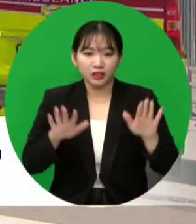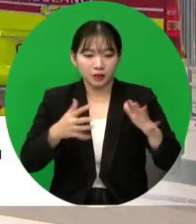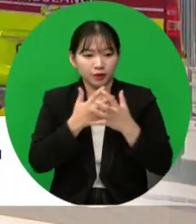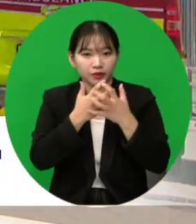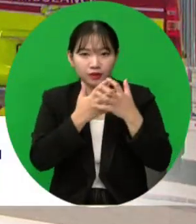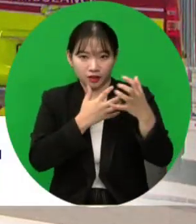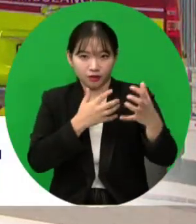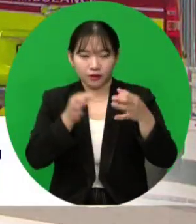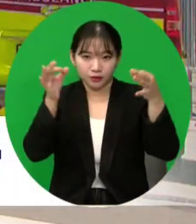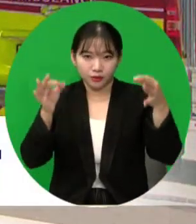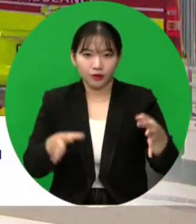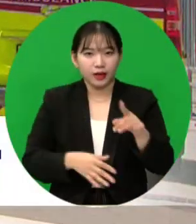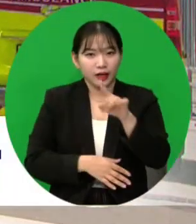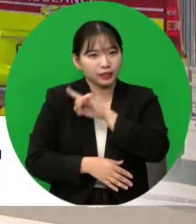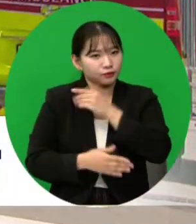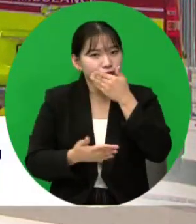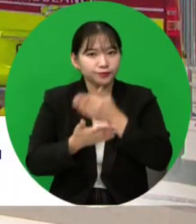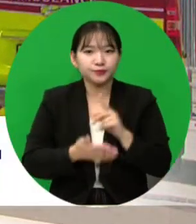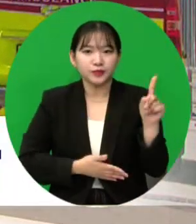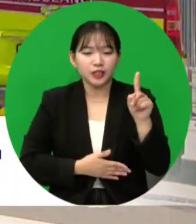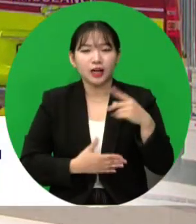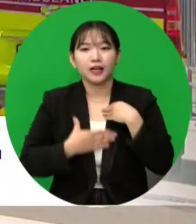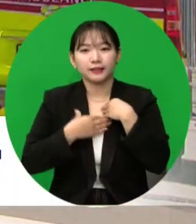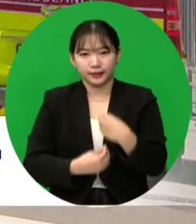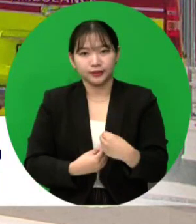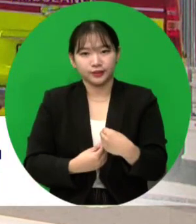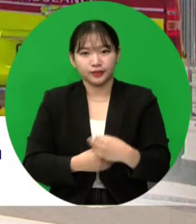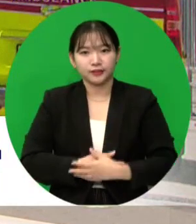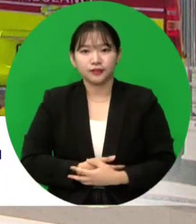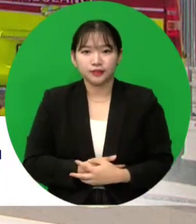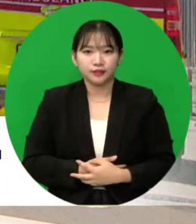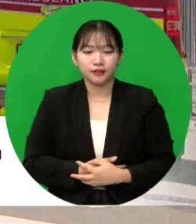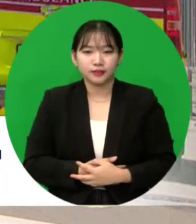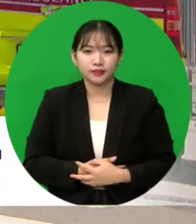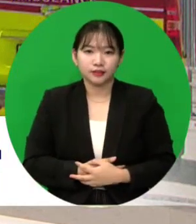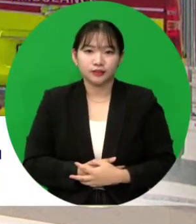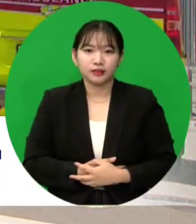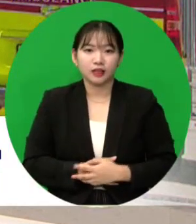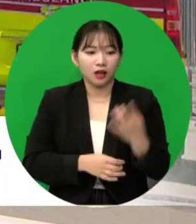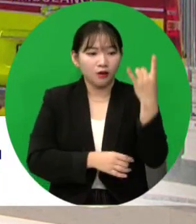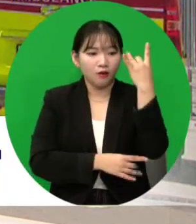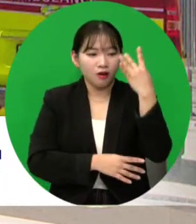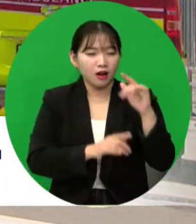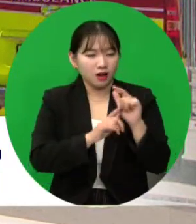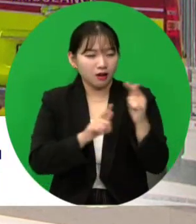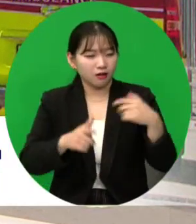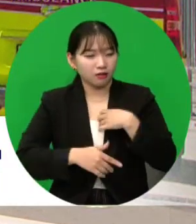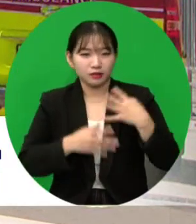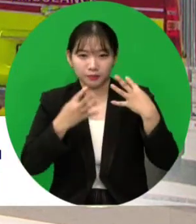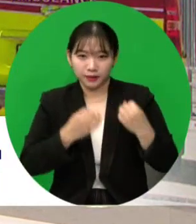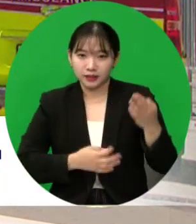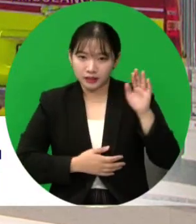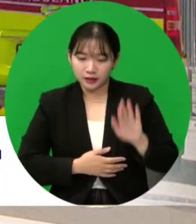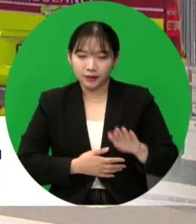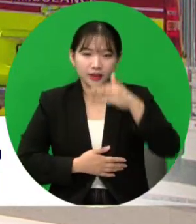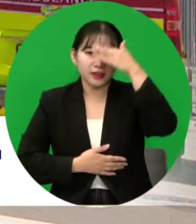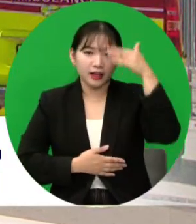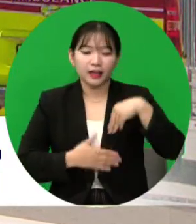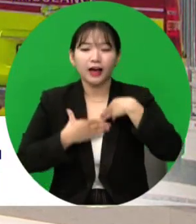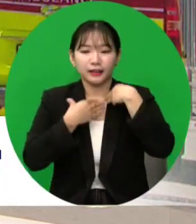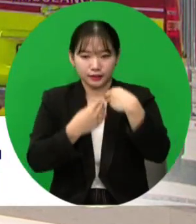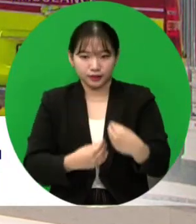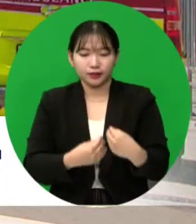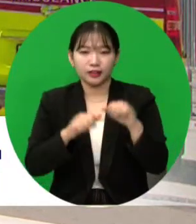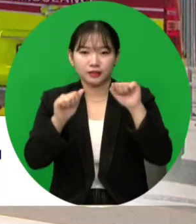이번 전국 체전 기간 무엇보다 중요했던 것은 안전이었습니다. 당초 여러 우려가 있었지만 다행히